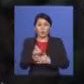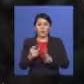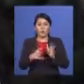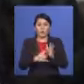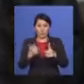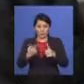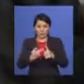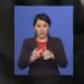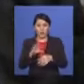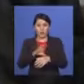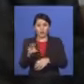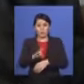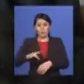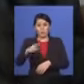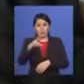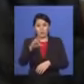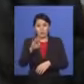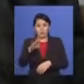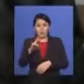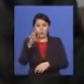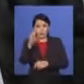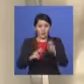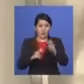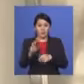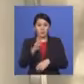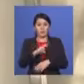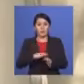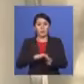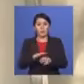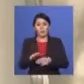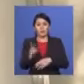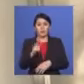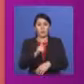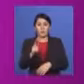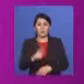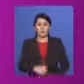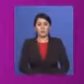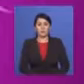түрі нарыққа шығады. Өңір жетекшісі Құмар Ақсақалов зауытта болып атқарылған жұмыстарды бақылады.